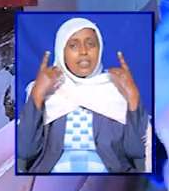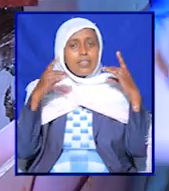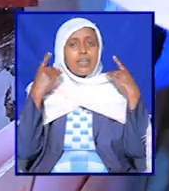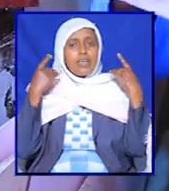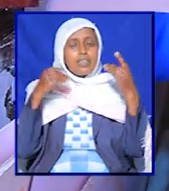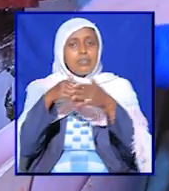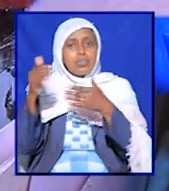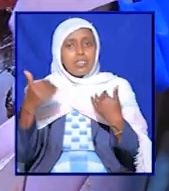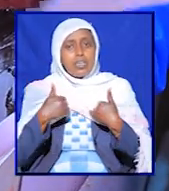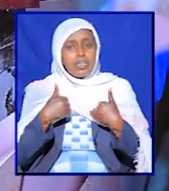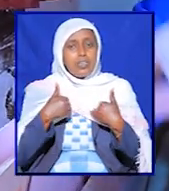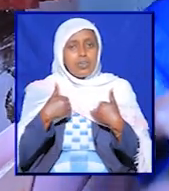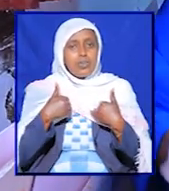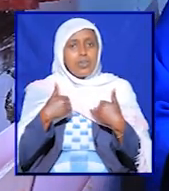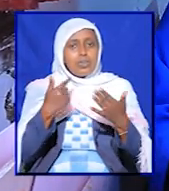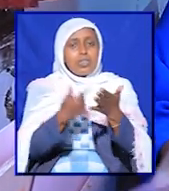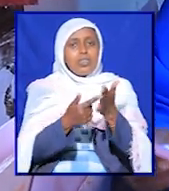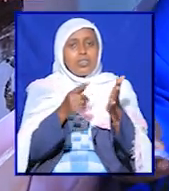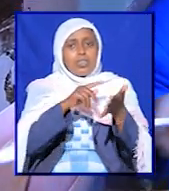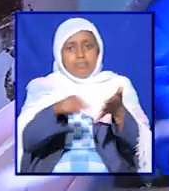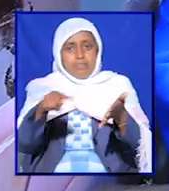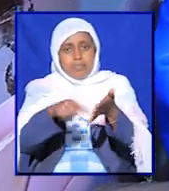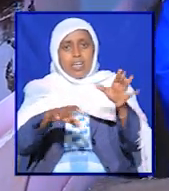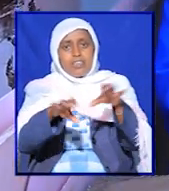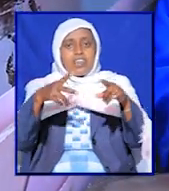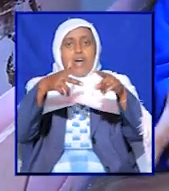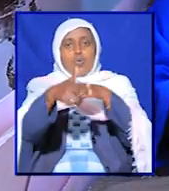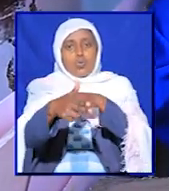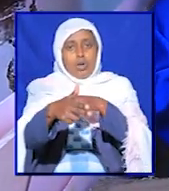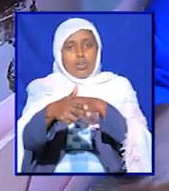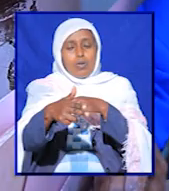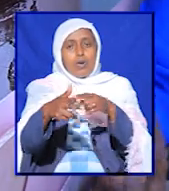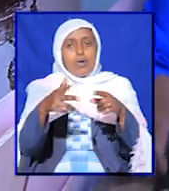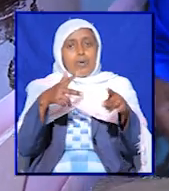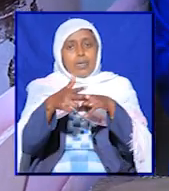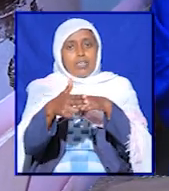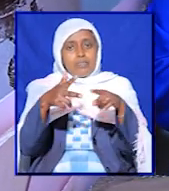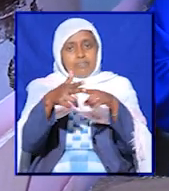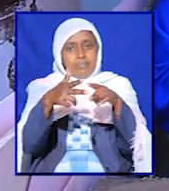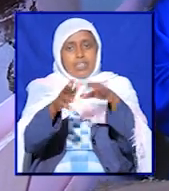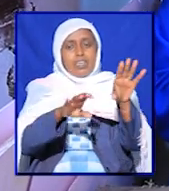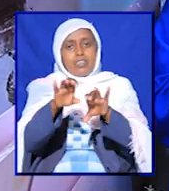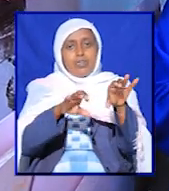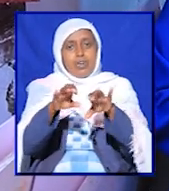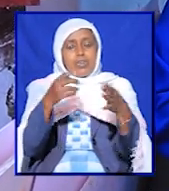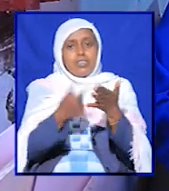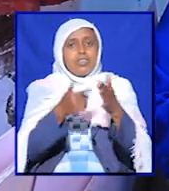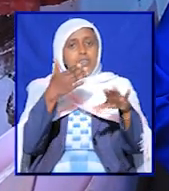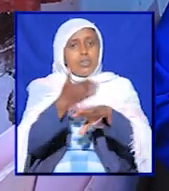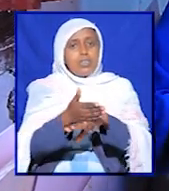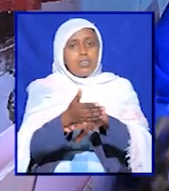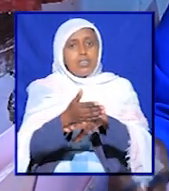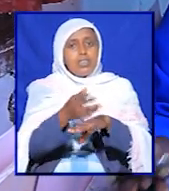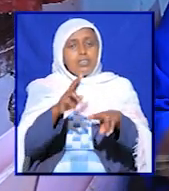የካህናት ማውጫ ይሄ አለኝ ሞዴል ማሰምራለሁ። ይሄንን አሰብረና ቆርጣለሁ። ይሄንን በመቀስ ሳይዛቸው እንትን